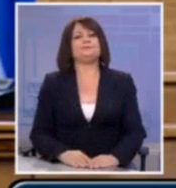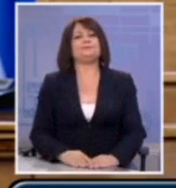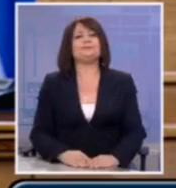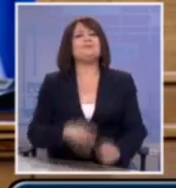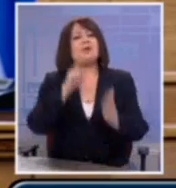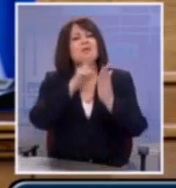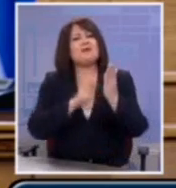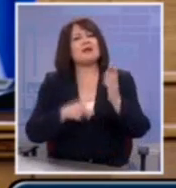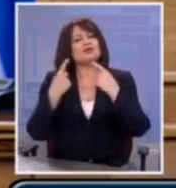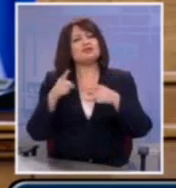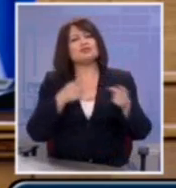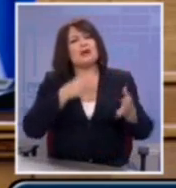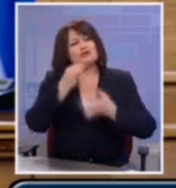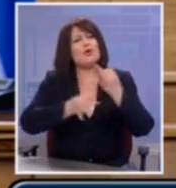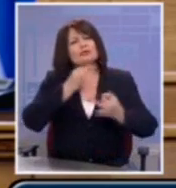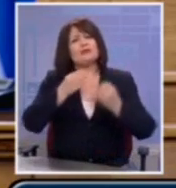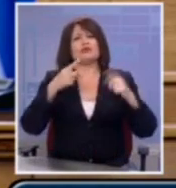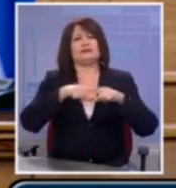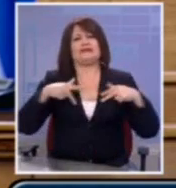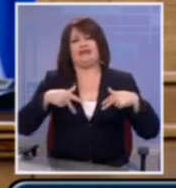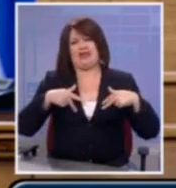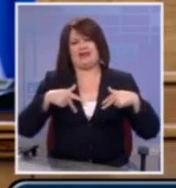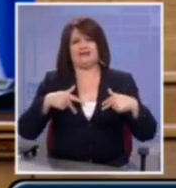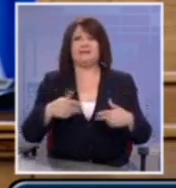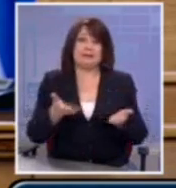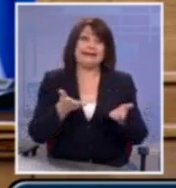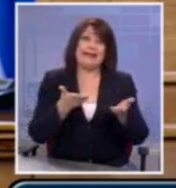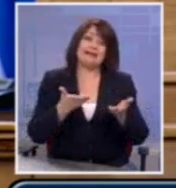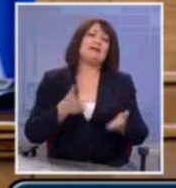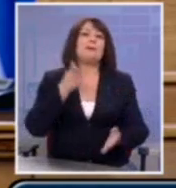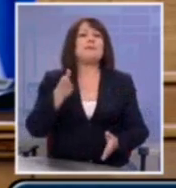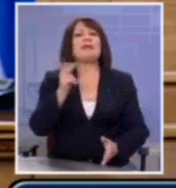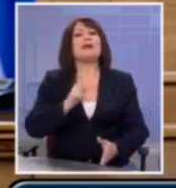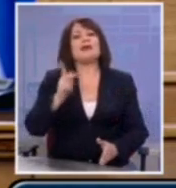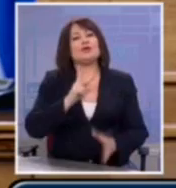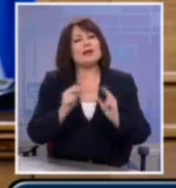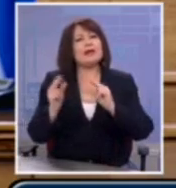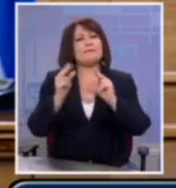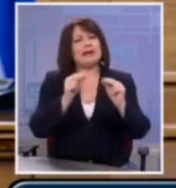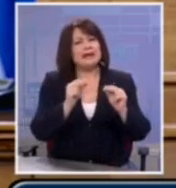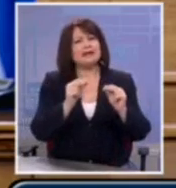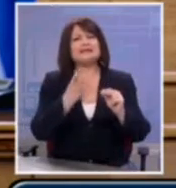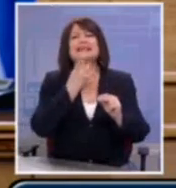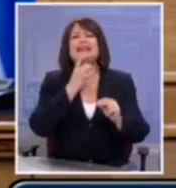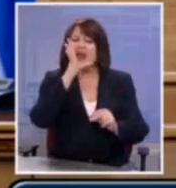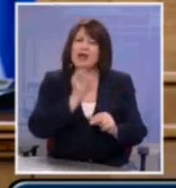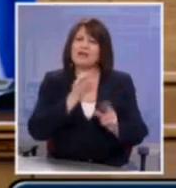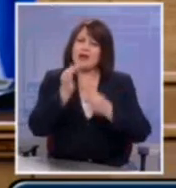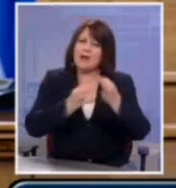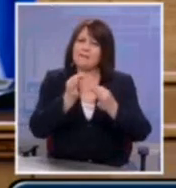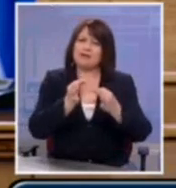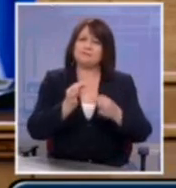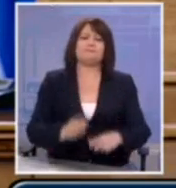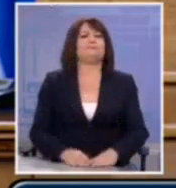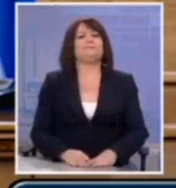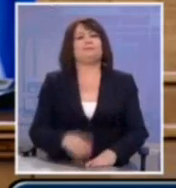πυκνότερα διάφορες προτροπές προς την κυβέρνηση. Προτροπές να κατέβει στην κοινωνία και να μιλήσει με τη σκληρή γλώσσα της αλήθειας. Με